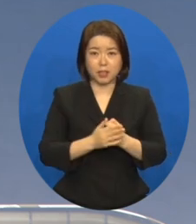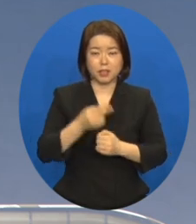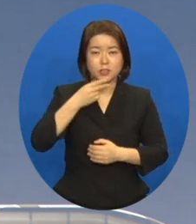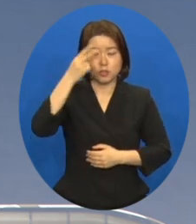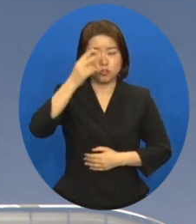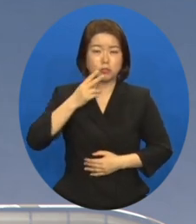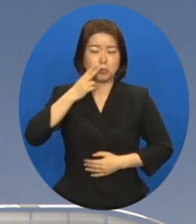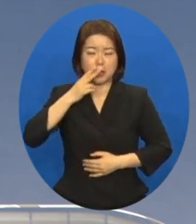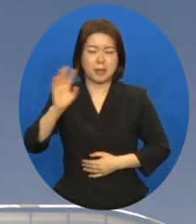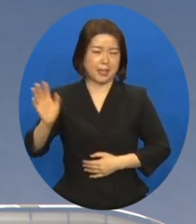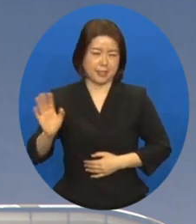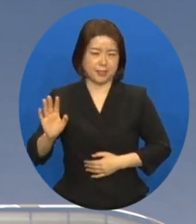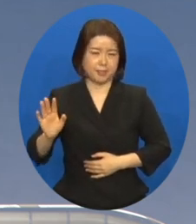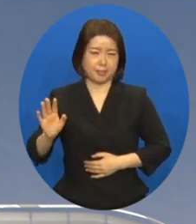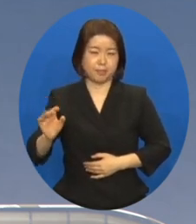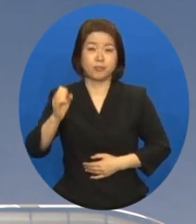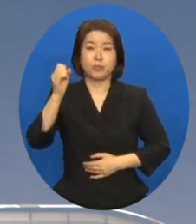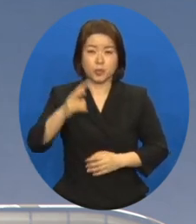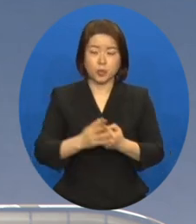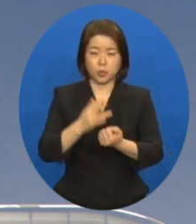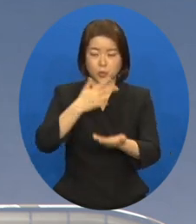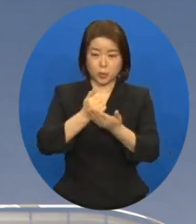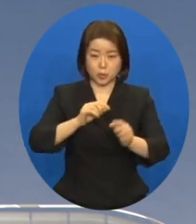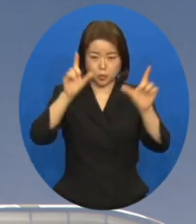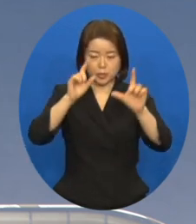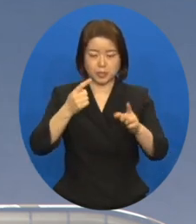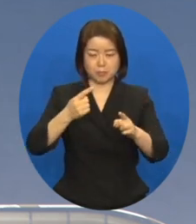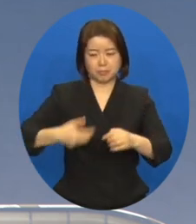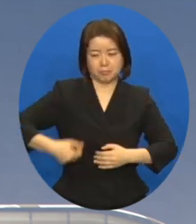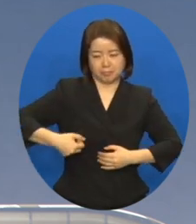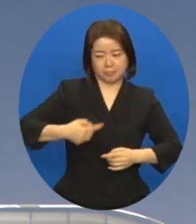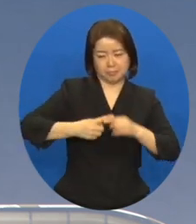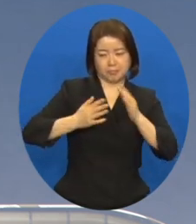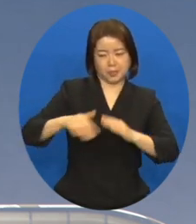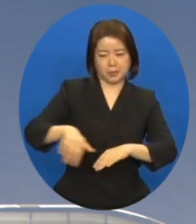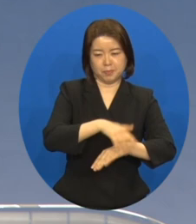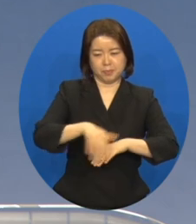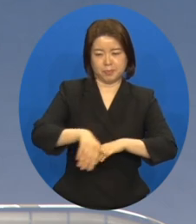하지 않는, 뭐 주일이면 교회 가는 것,